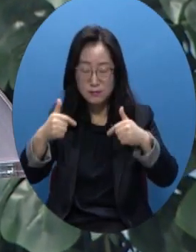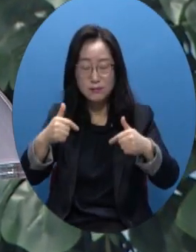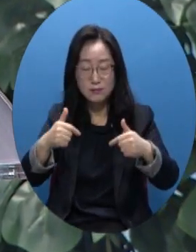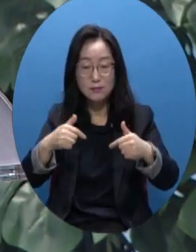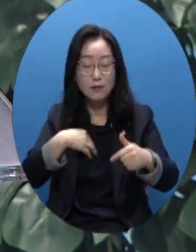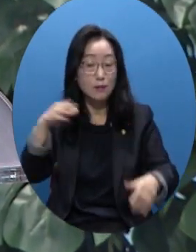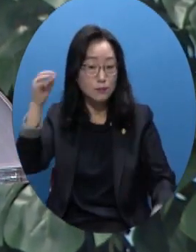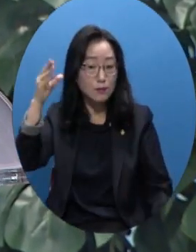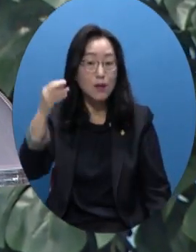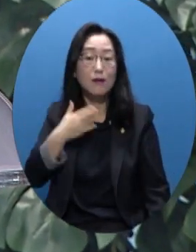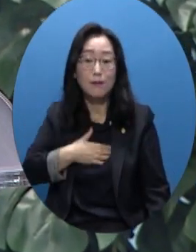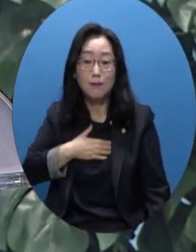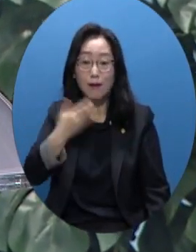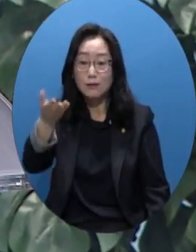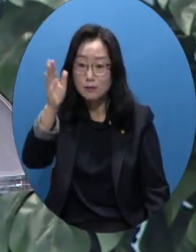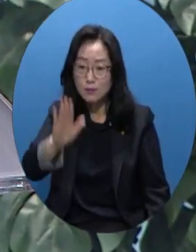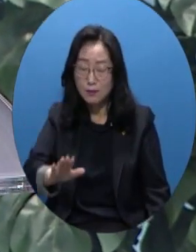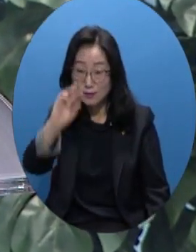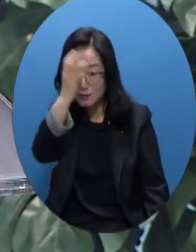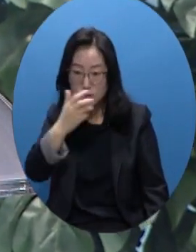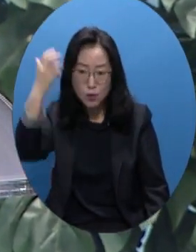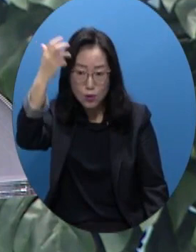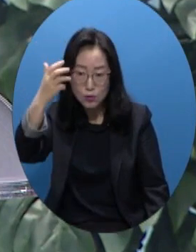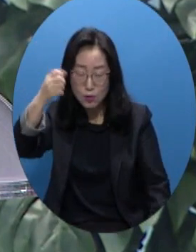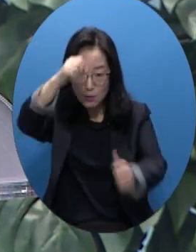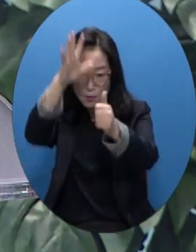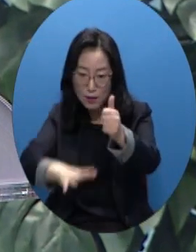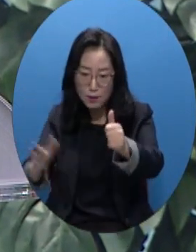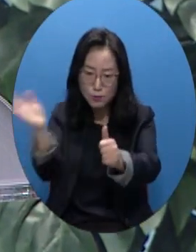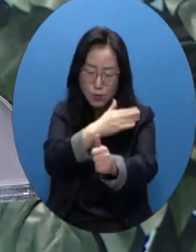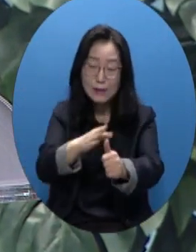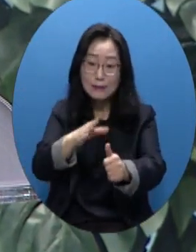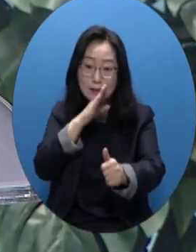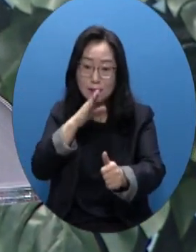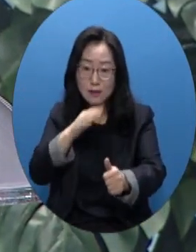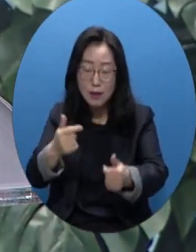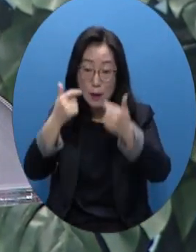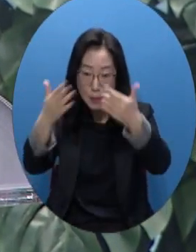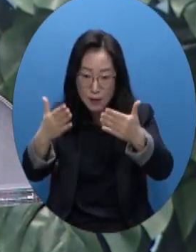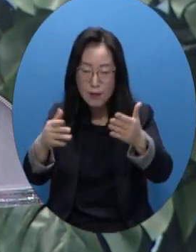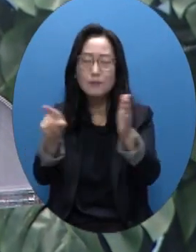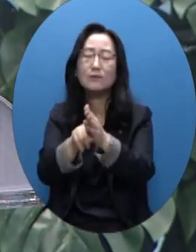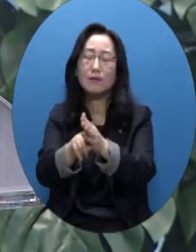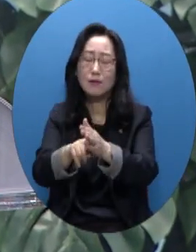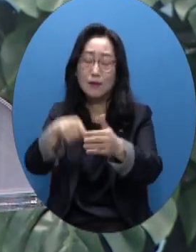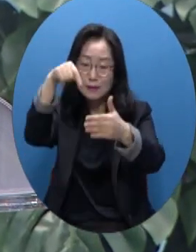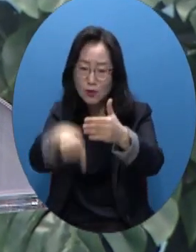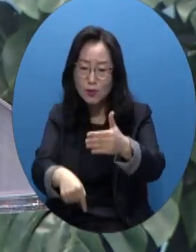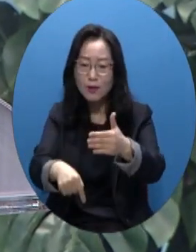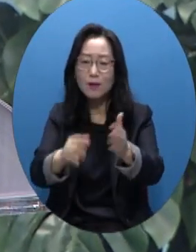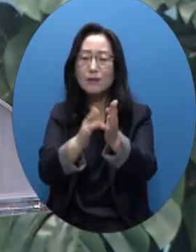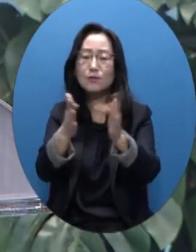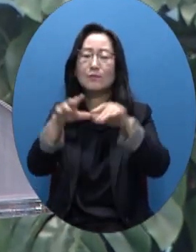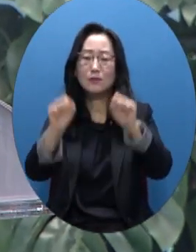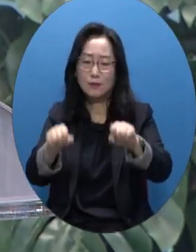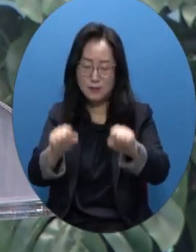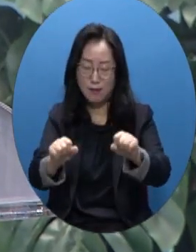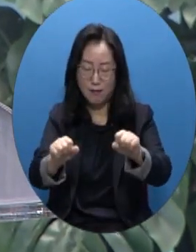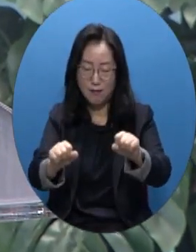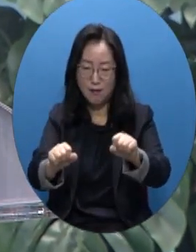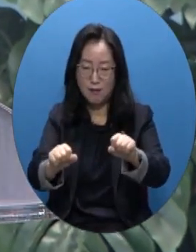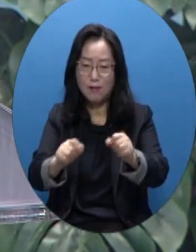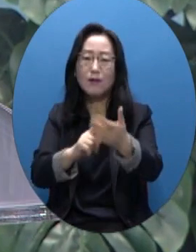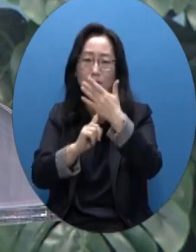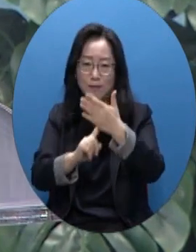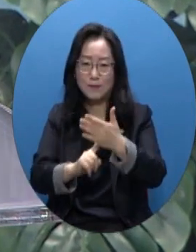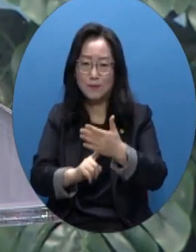승려 맞고 나니까 내 맘의 사실로 다가왔습니다 내 마음에 열심히 살아 계시니 심어 나오셨습니다 2000년